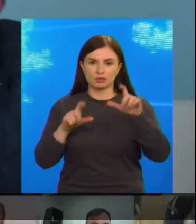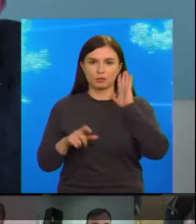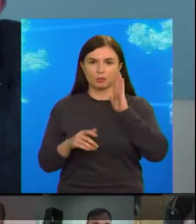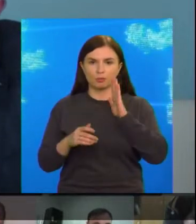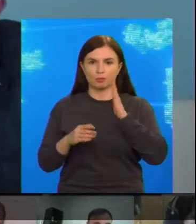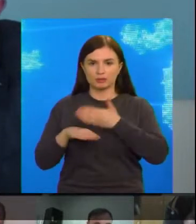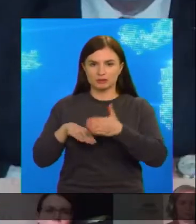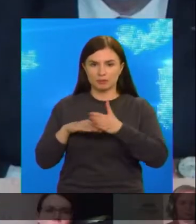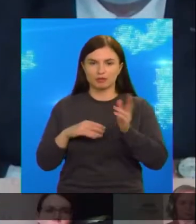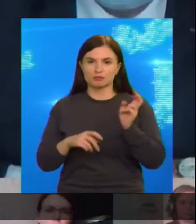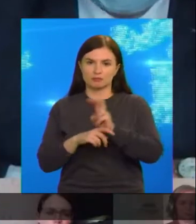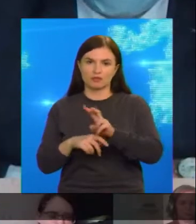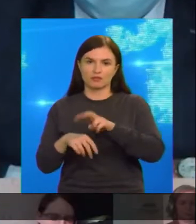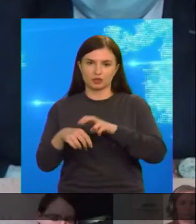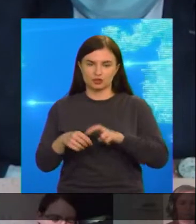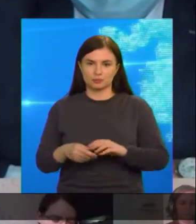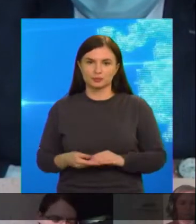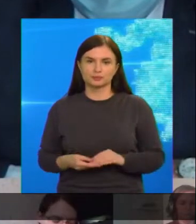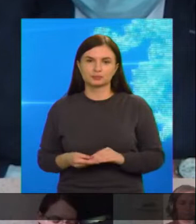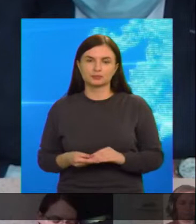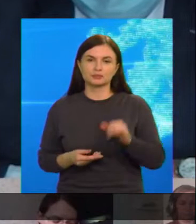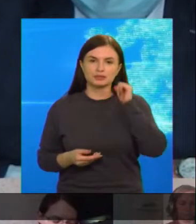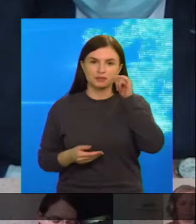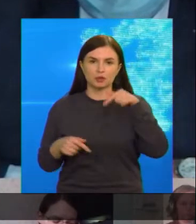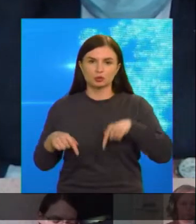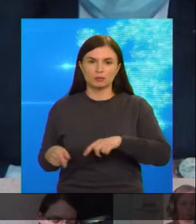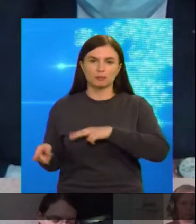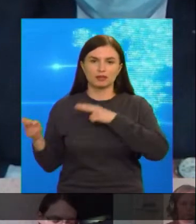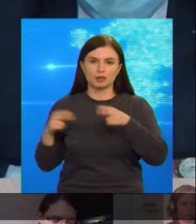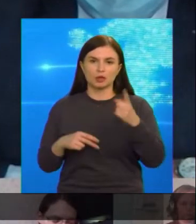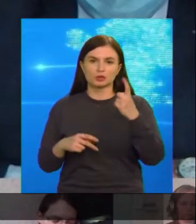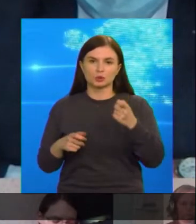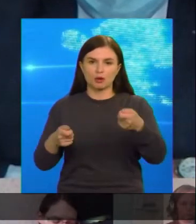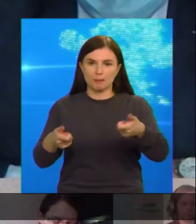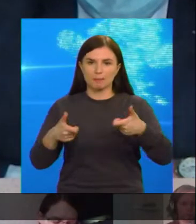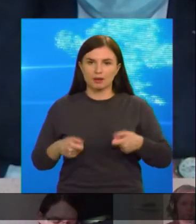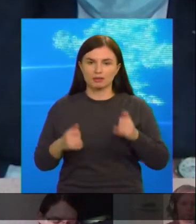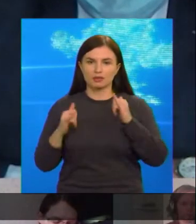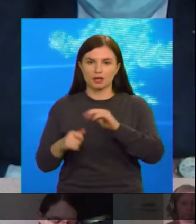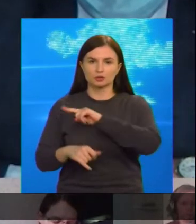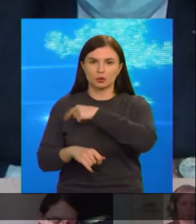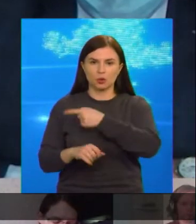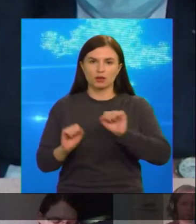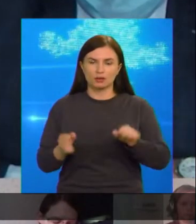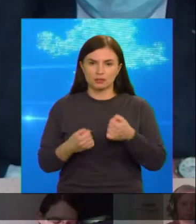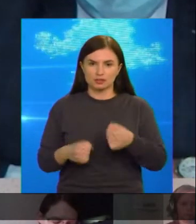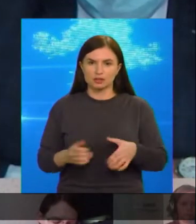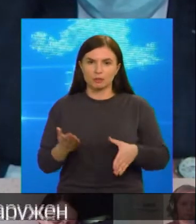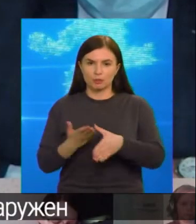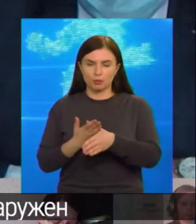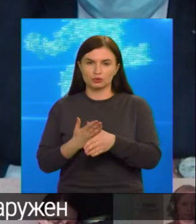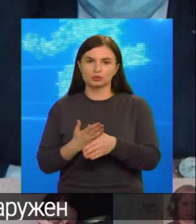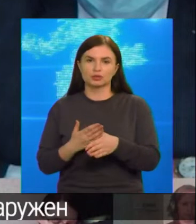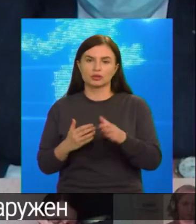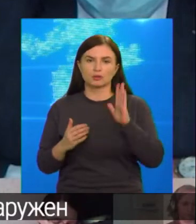постепенно наполняться врачами. Завтра сюда приедет 100 комплектов для скорой медицинской помощи. Будем держать